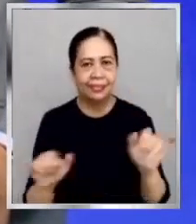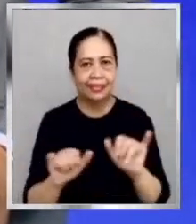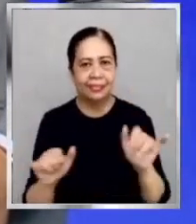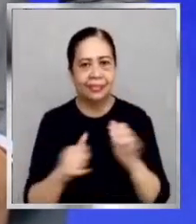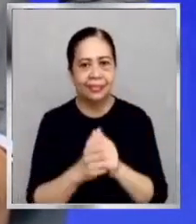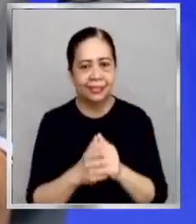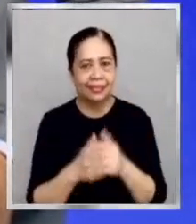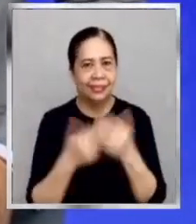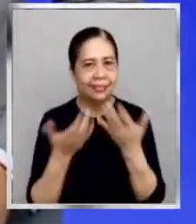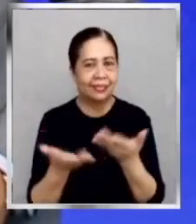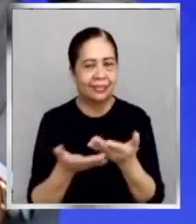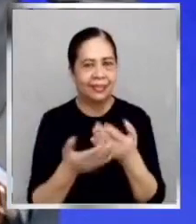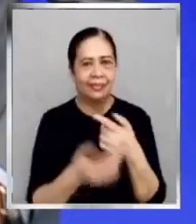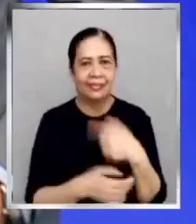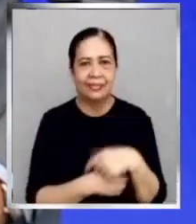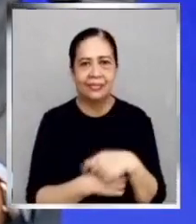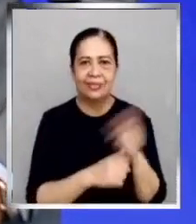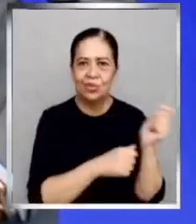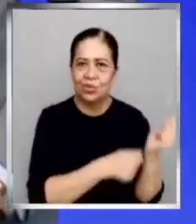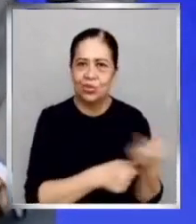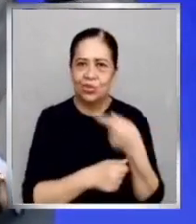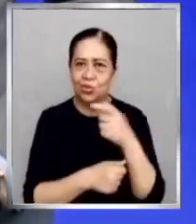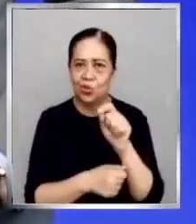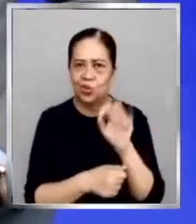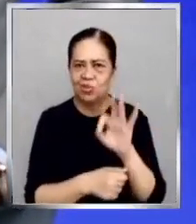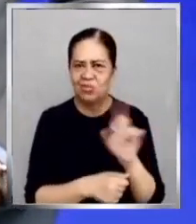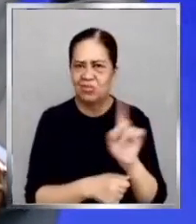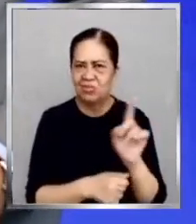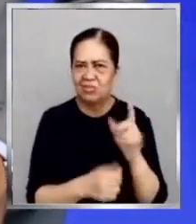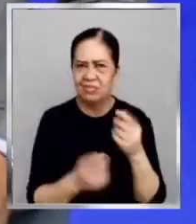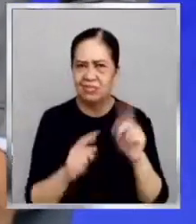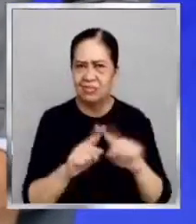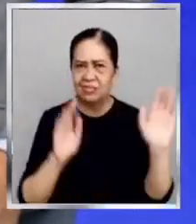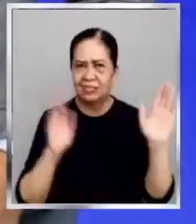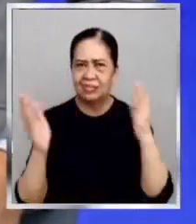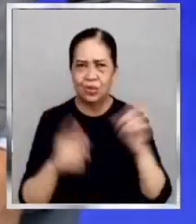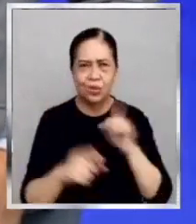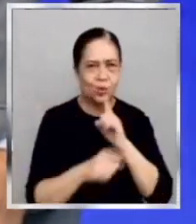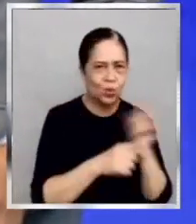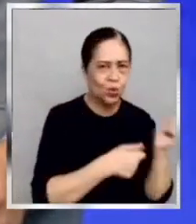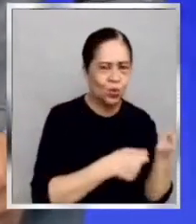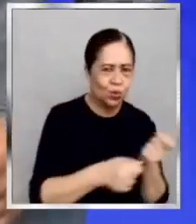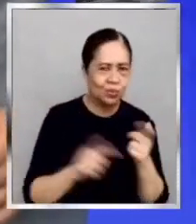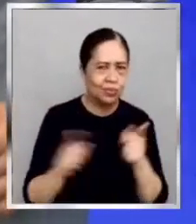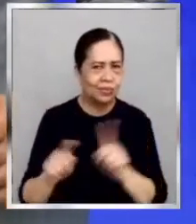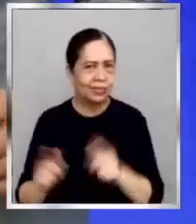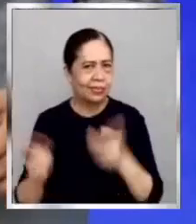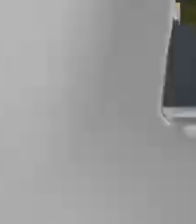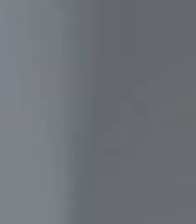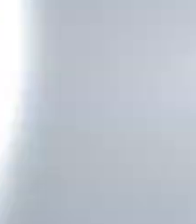golf na malagolf ang peg, pero ano nga ba ang pinagkaiba? Alamin sa pagtutok ni Katrina Son.